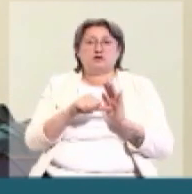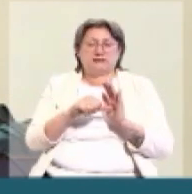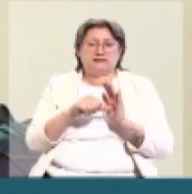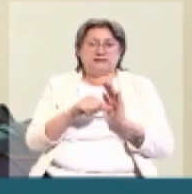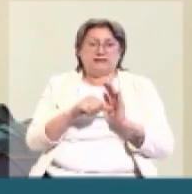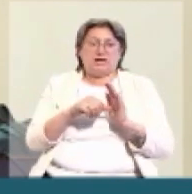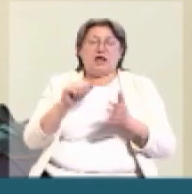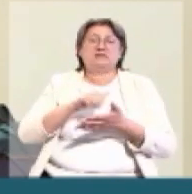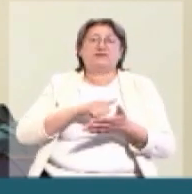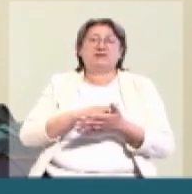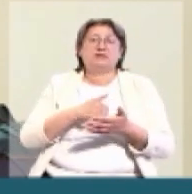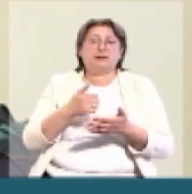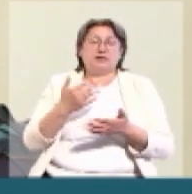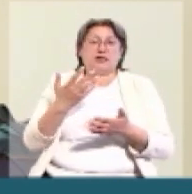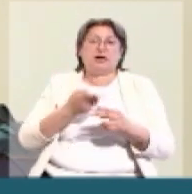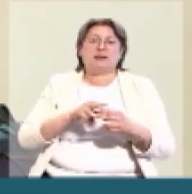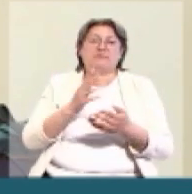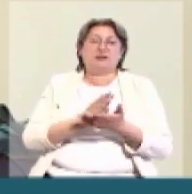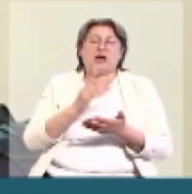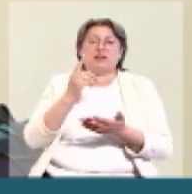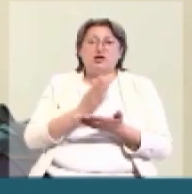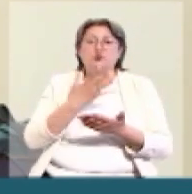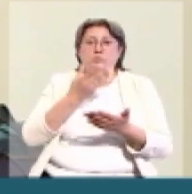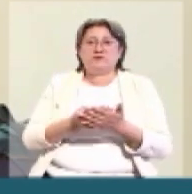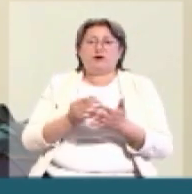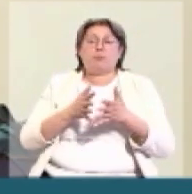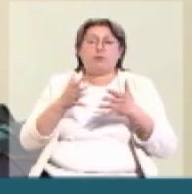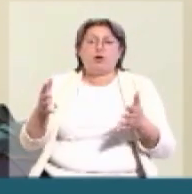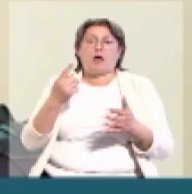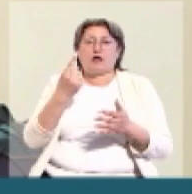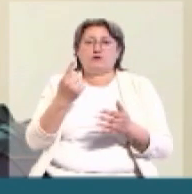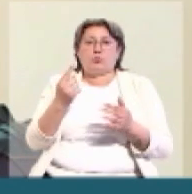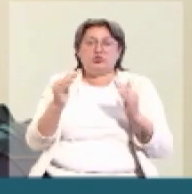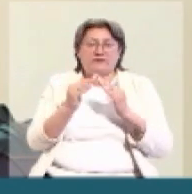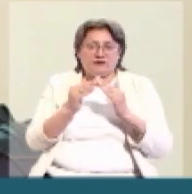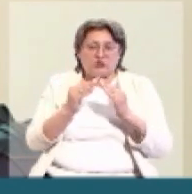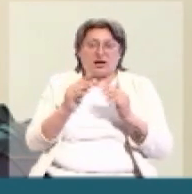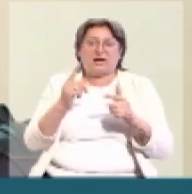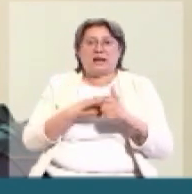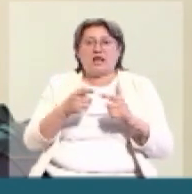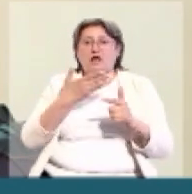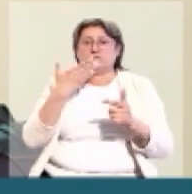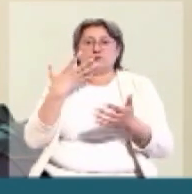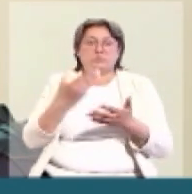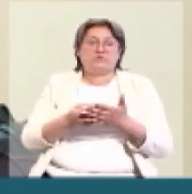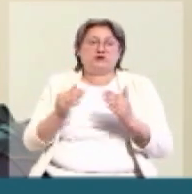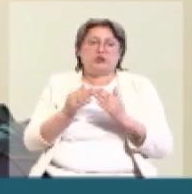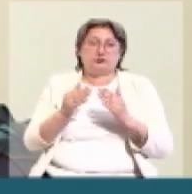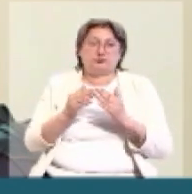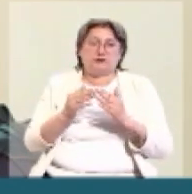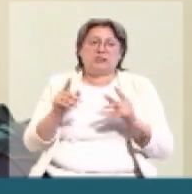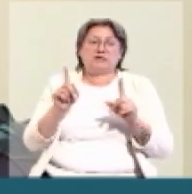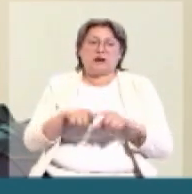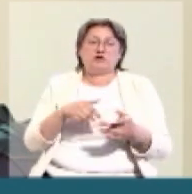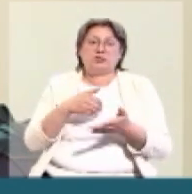заявителем основными причинами отказа являются наличие собственности более одной единицы жилья отсутствие в собственности жилища